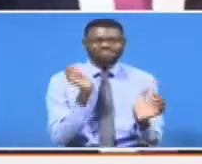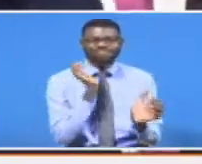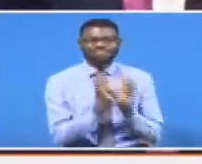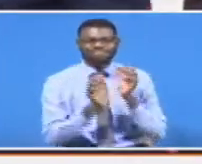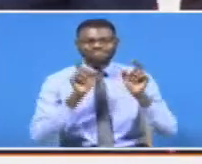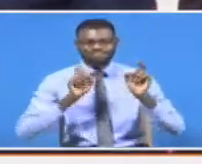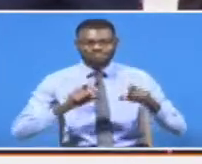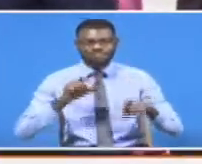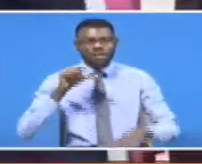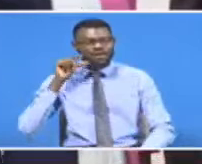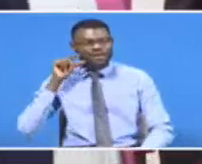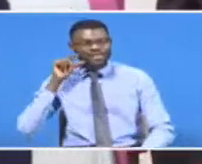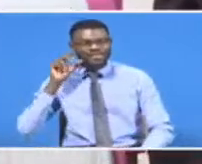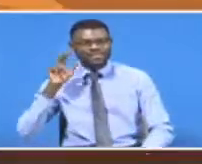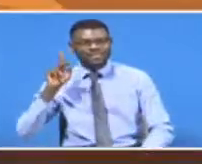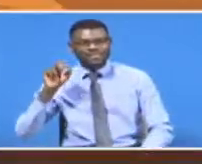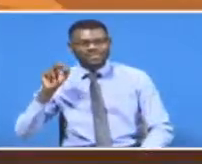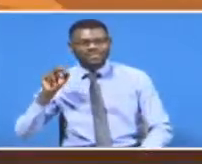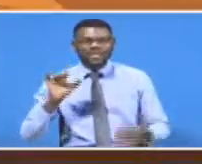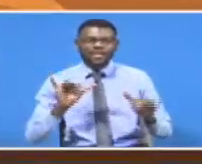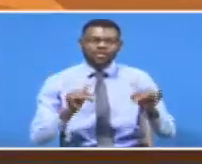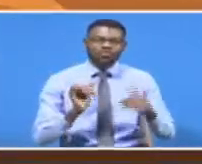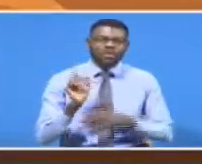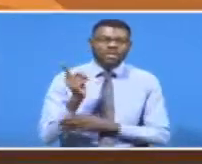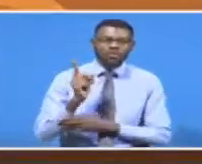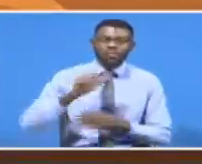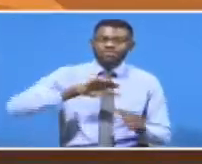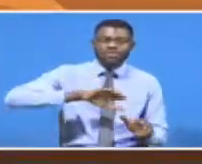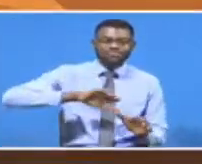Ngakate, News Nairobi. Na mtazamaji, tukiachana hayo, viongozi mbali